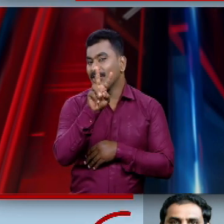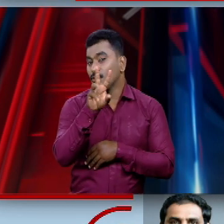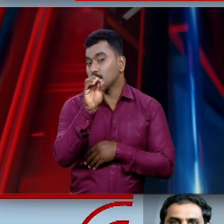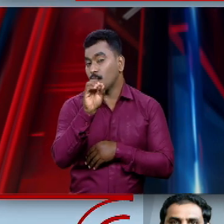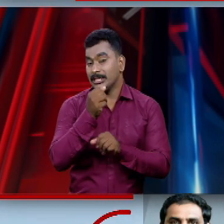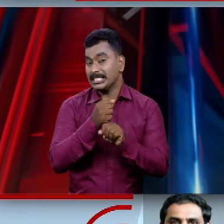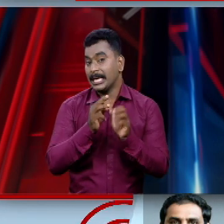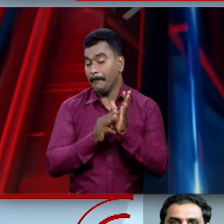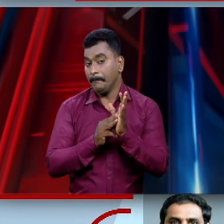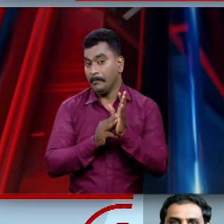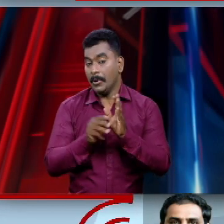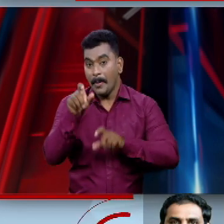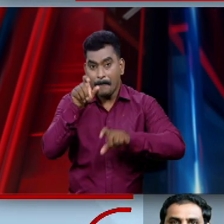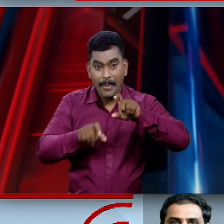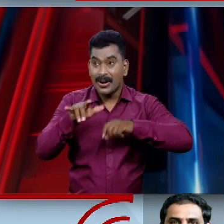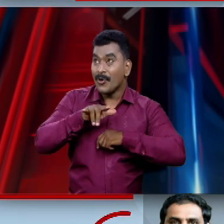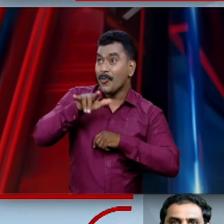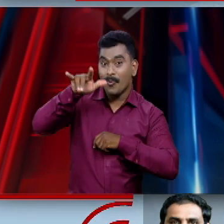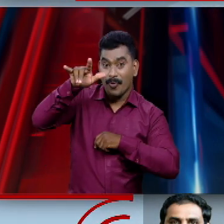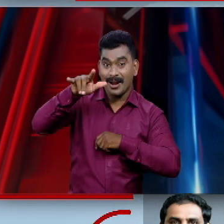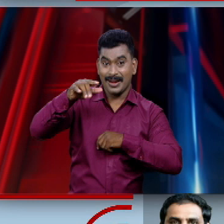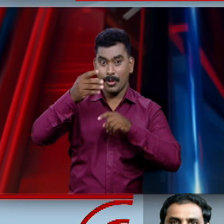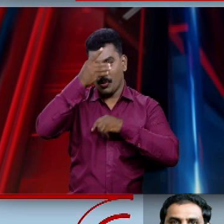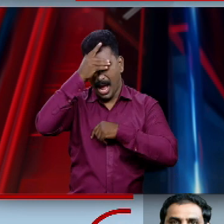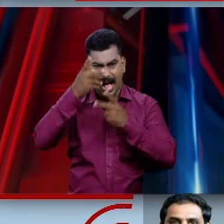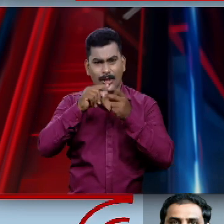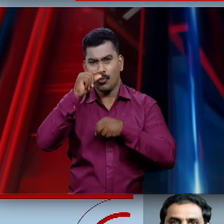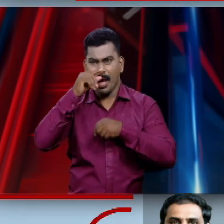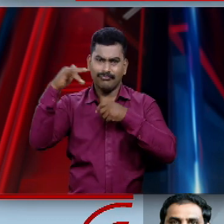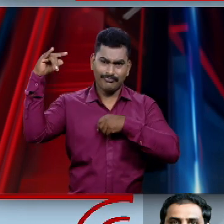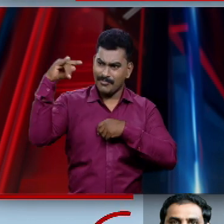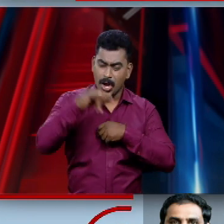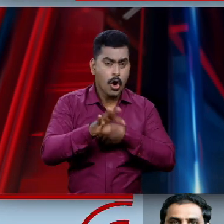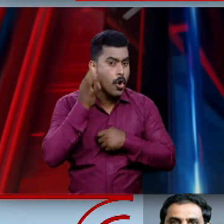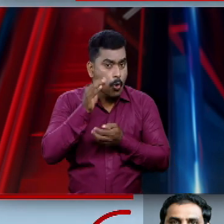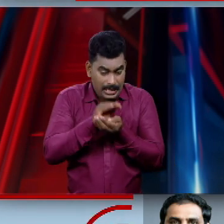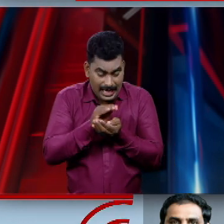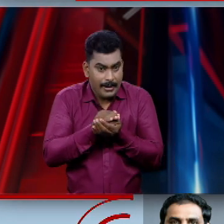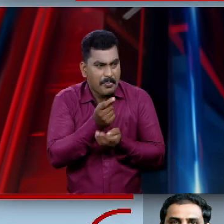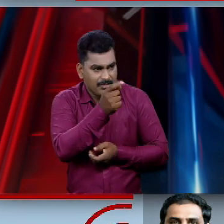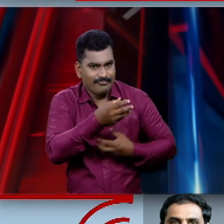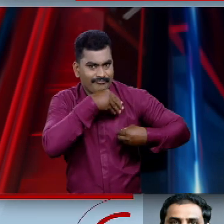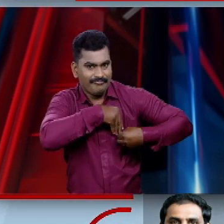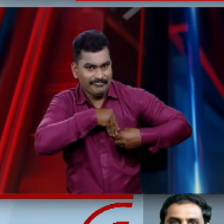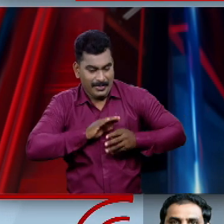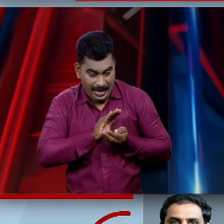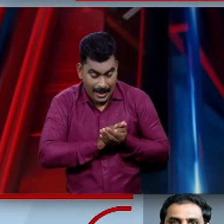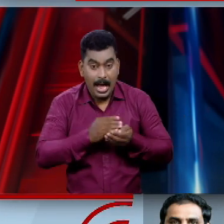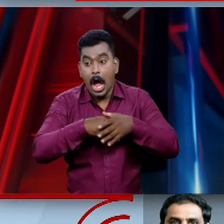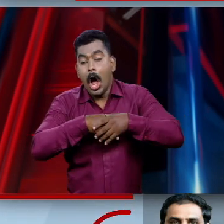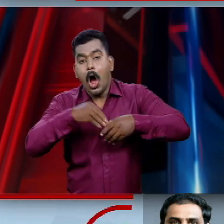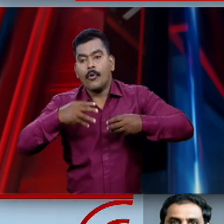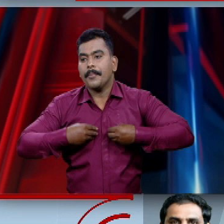നിന്നും മുനിയപ്പ വാങ്ങിവെച്ച സ്വർണവും പാസ്പോർട്ടും പുറത്തെത്തിയാൽ ഈ തിരിച്ച് ഈ യാത്രക്കാർക്ക് നൽകാമെന്നായിരുന്നു ധാരണ. 25,000 രൂപയായിരുന്നു